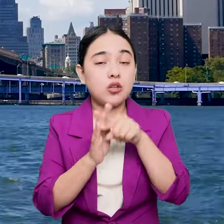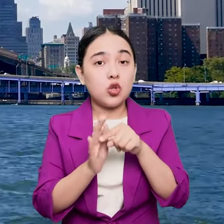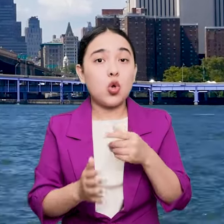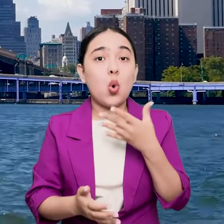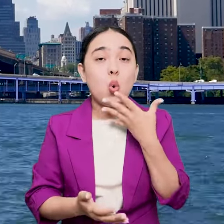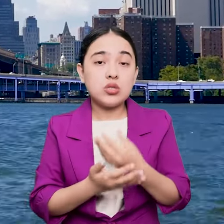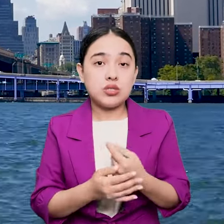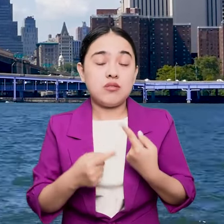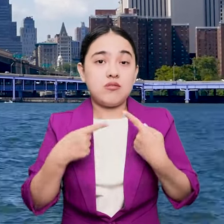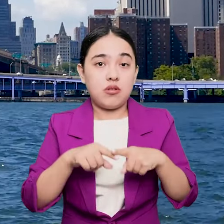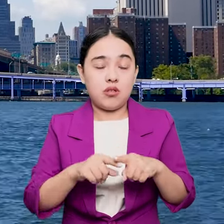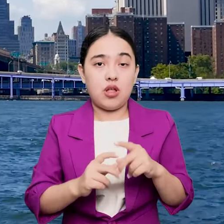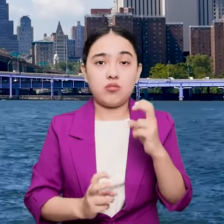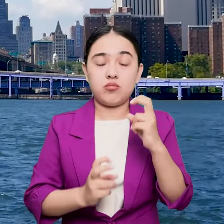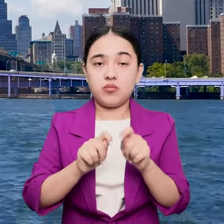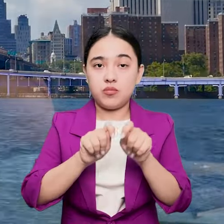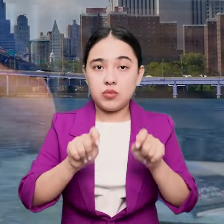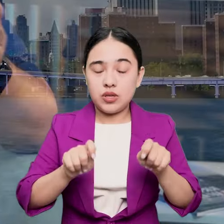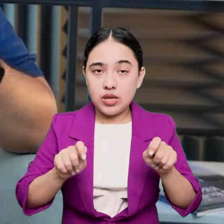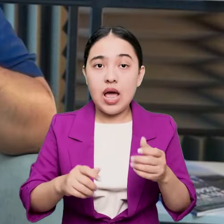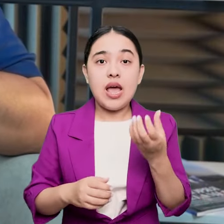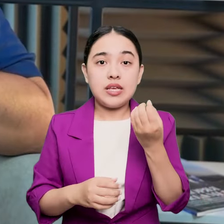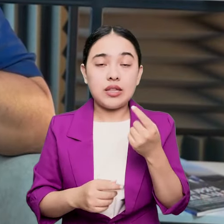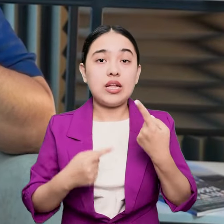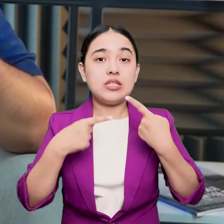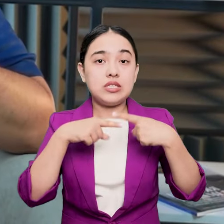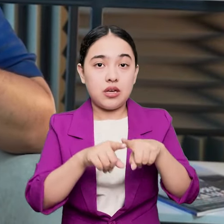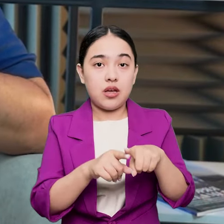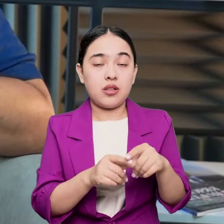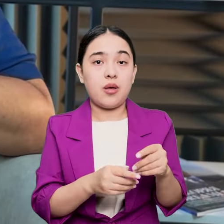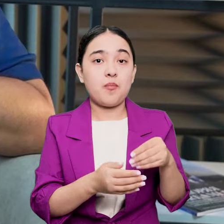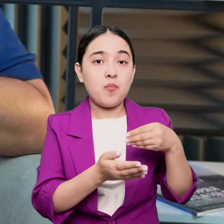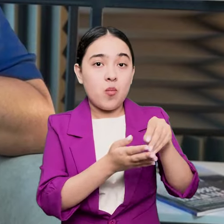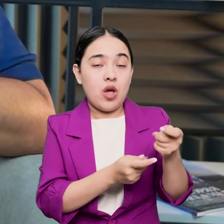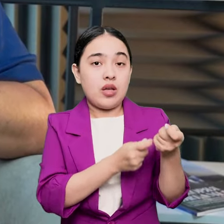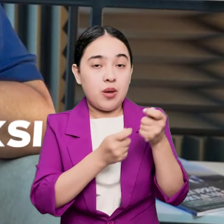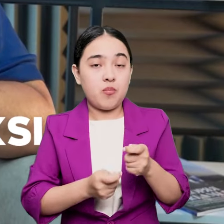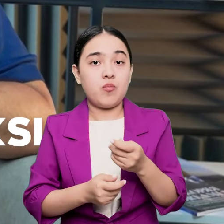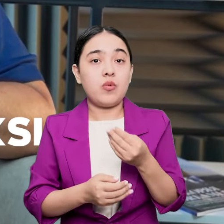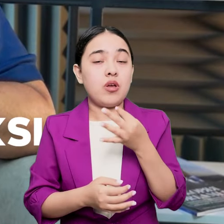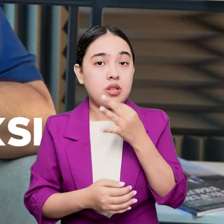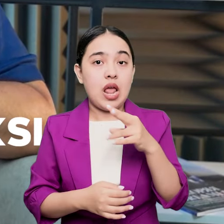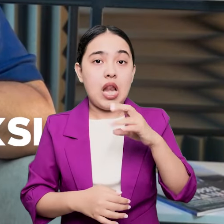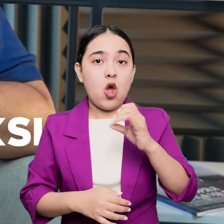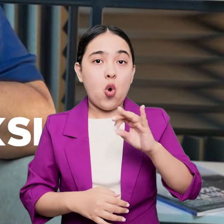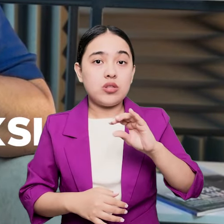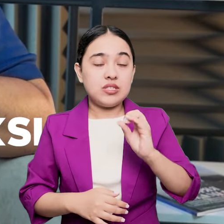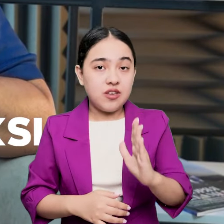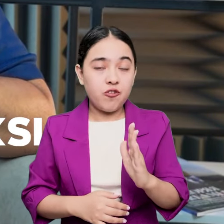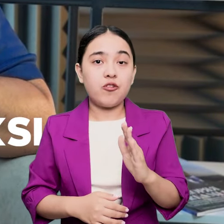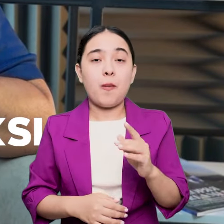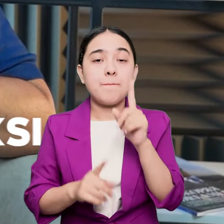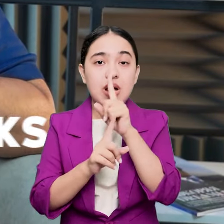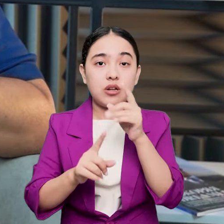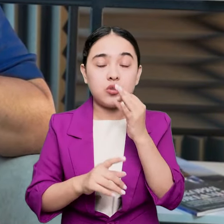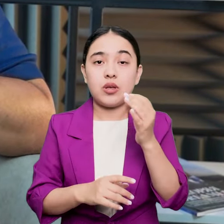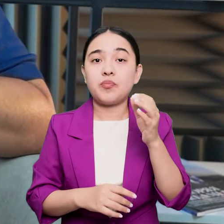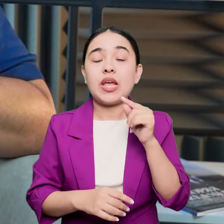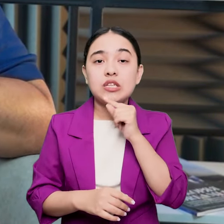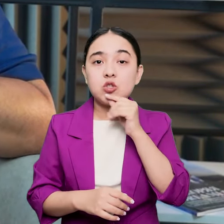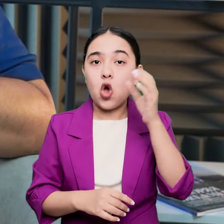o'zi texnologiyalari yaratib turib, yana texnologiyalar import qilishiga olib keladi. Buni Leontief paradoksi deymiz. Iqtisodchi olimlardan